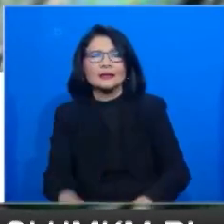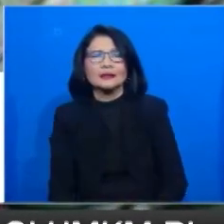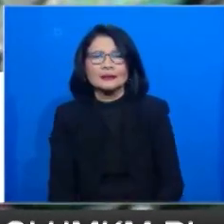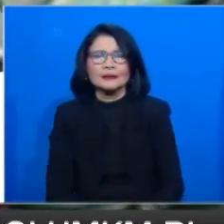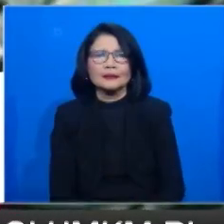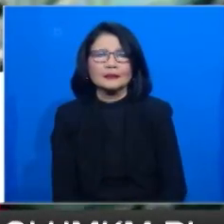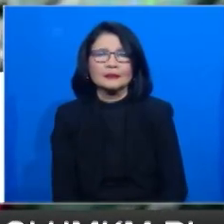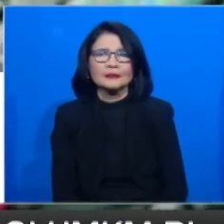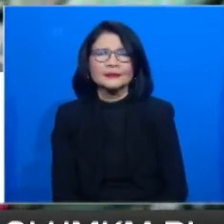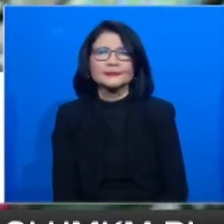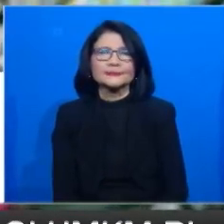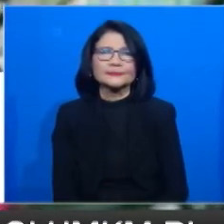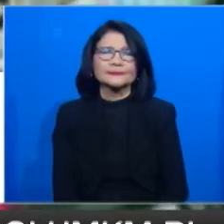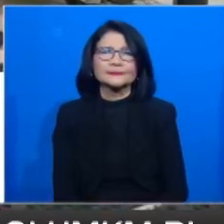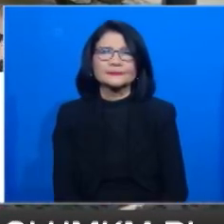motor lainnya.